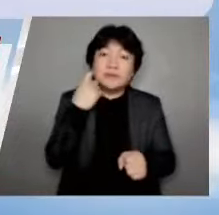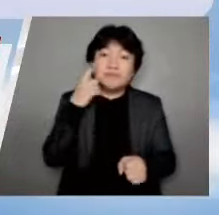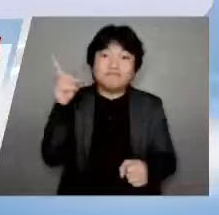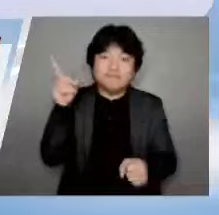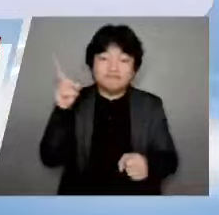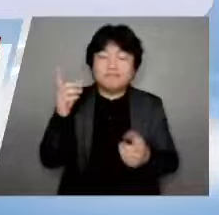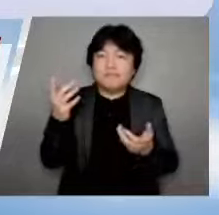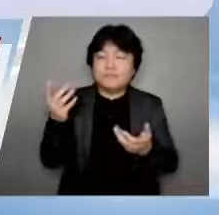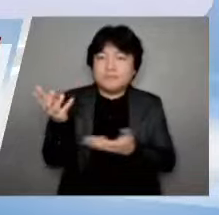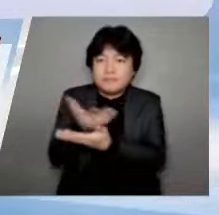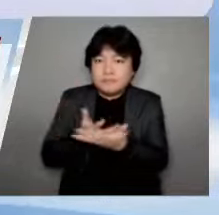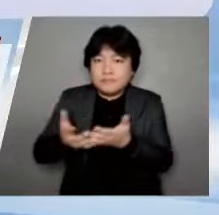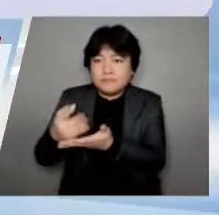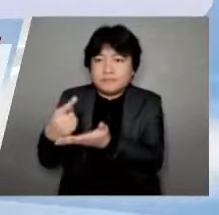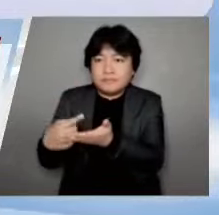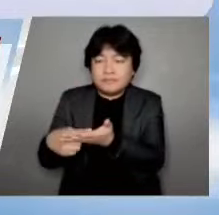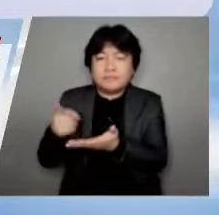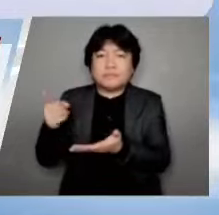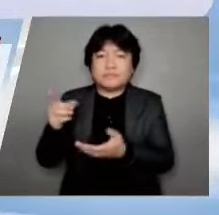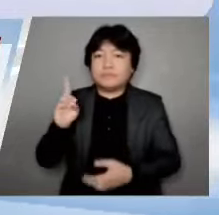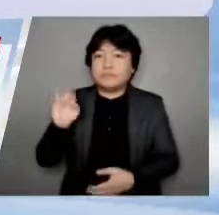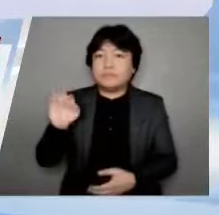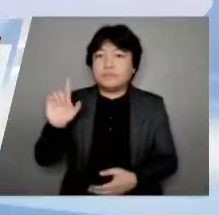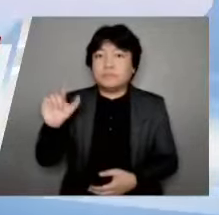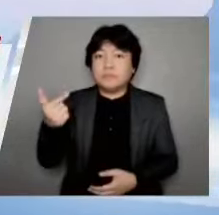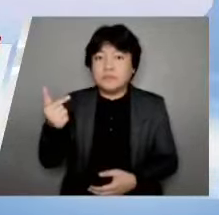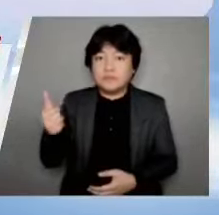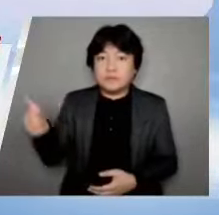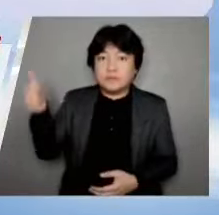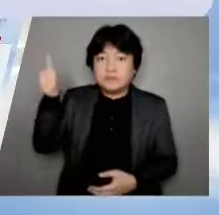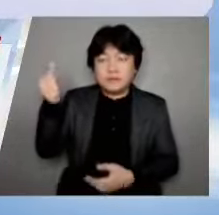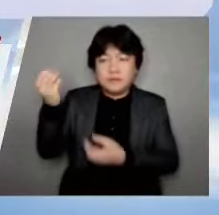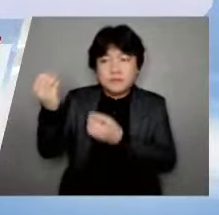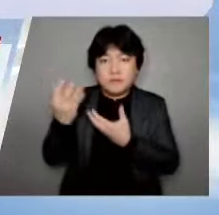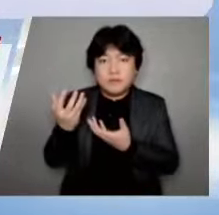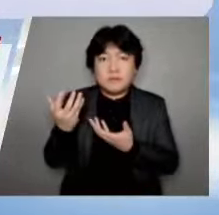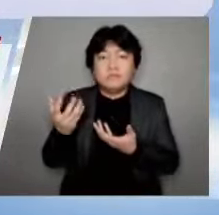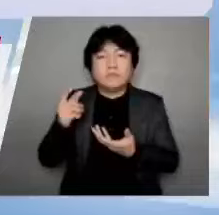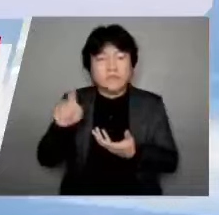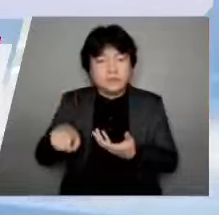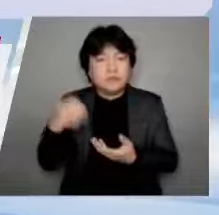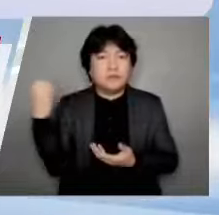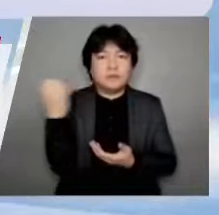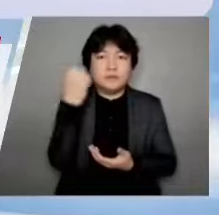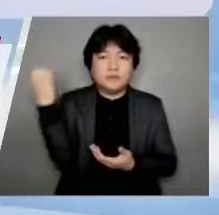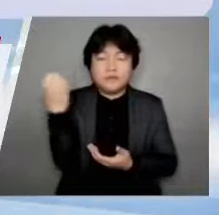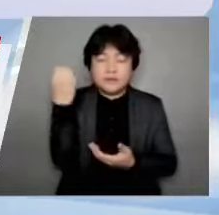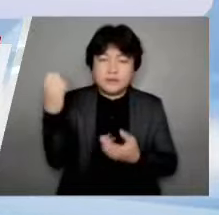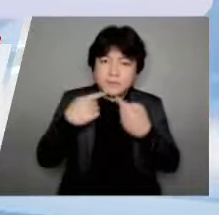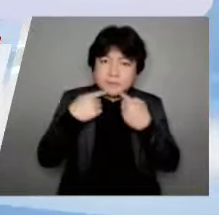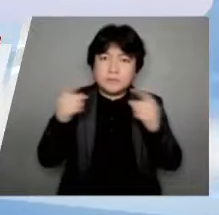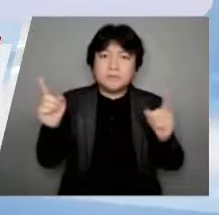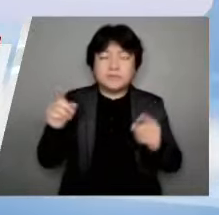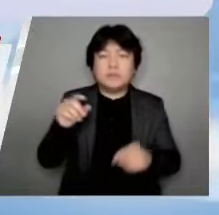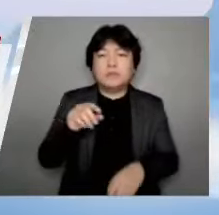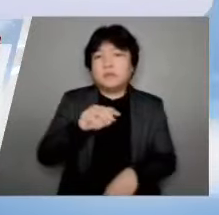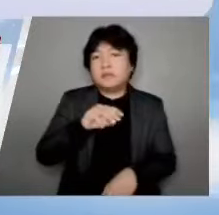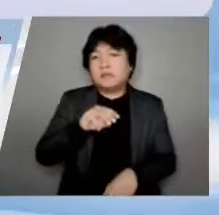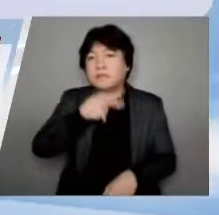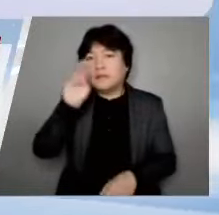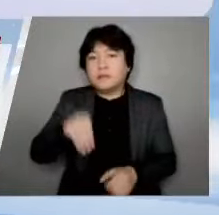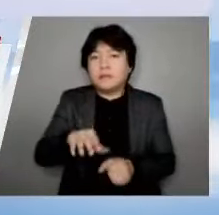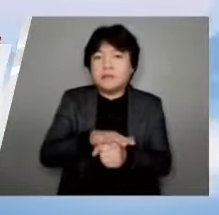Secretary Abalos ng DILG na ilagay po sa state of calamity, na in-affirm naman po nila nung nag-meeting sila with the